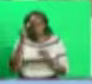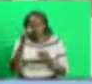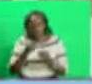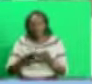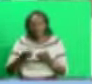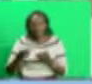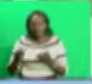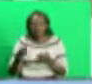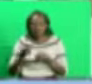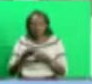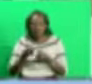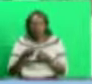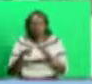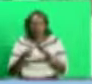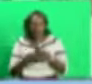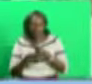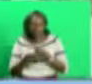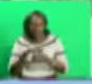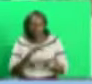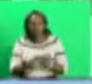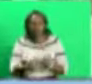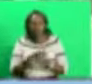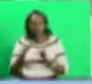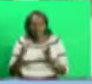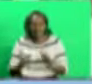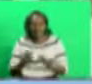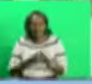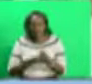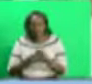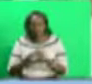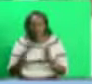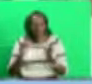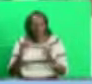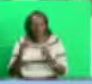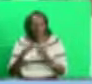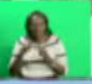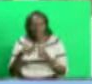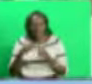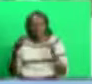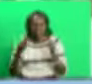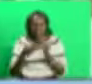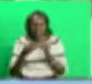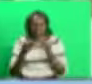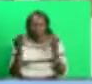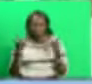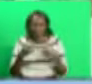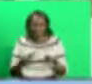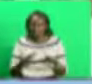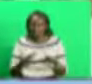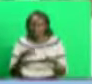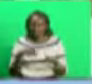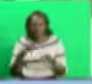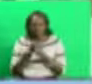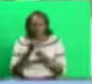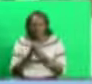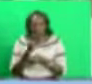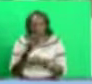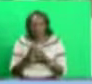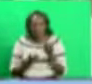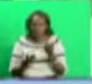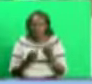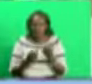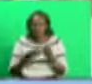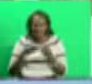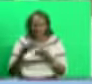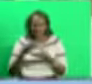tukiwa primary. Alafu haikukaa sana vile tulifika class 8 ikaisha. Mimi nikiwa tu nilikuwa nafanya ile doddling tu ya